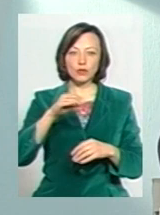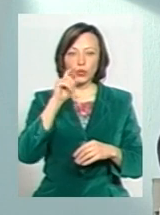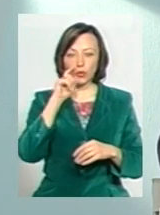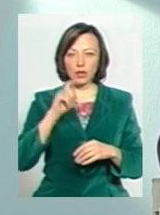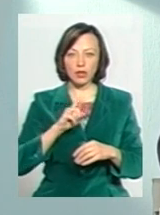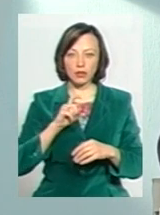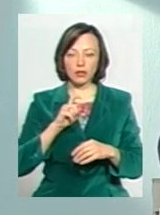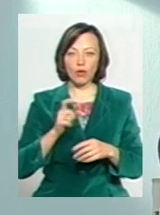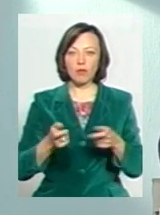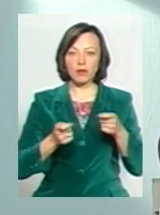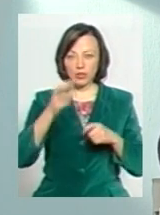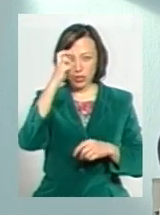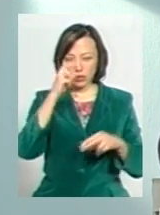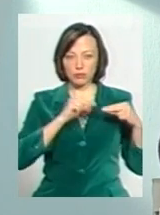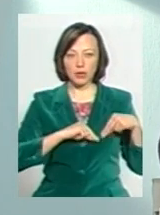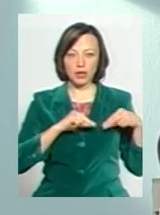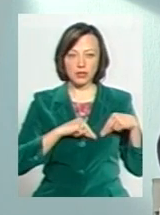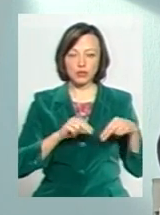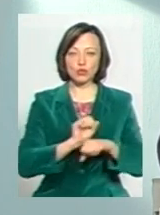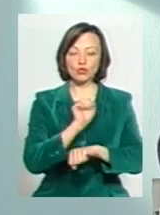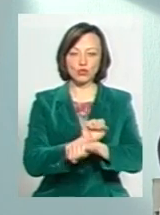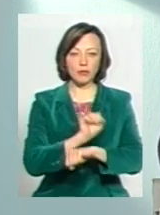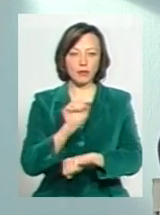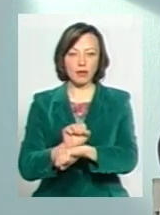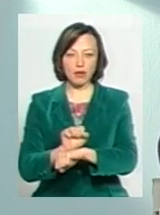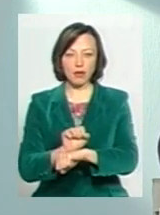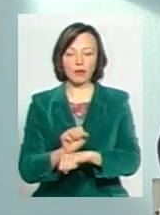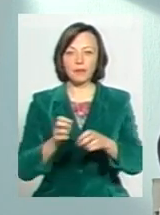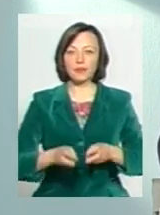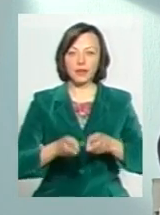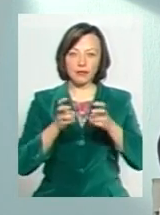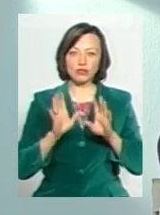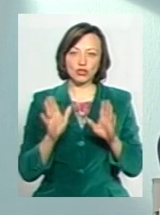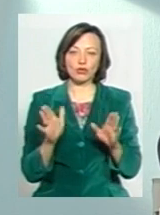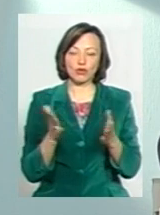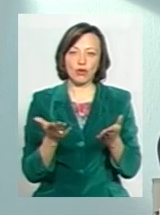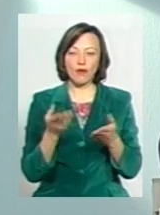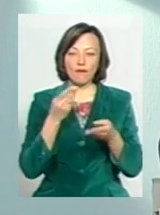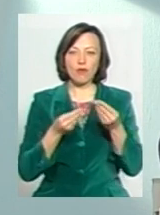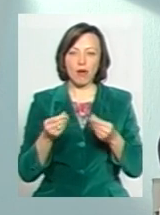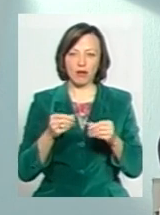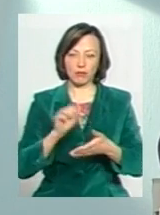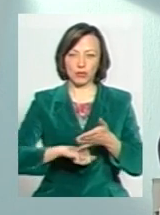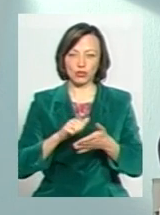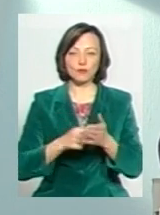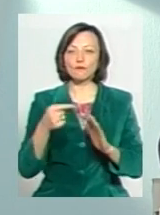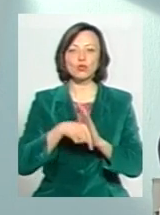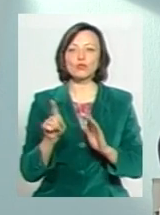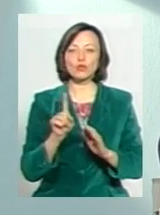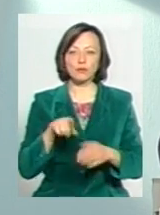Україні управління Держпраці зупиняють ліфти з чисто формальних причин. В чому суть